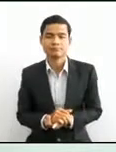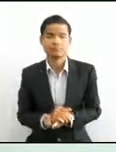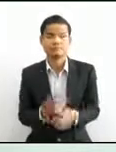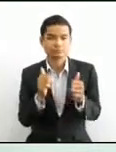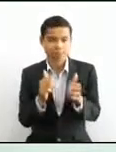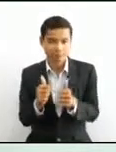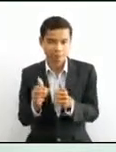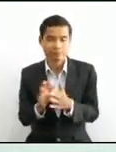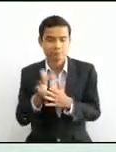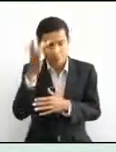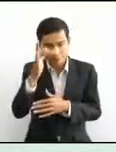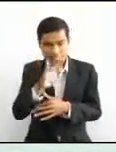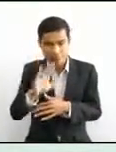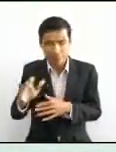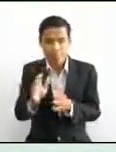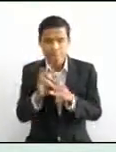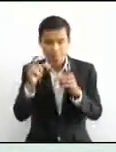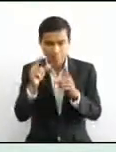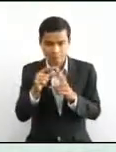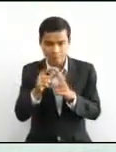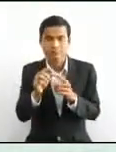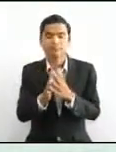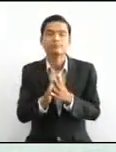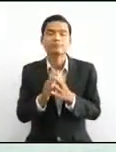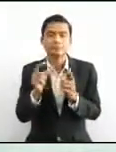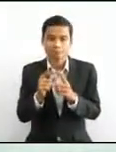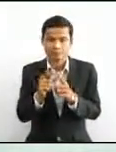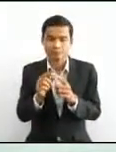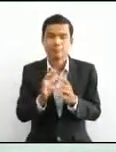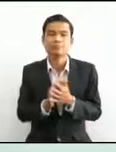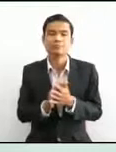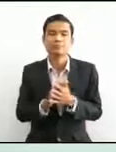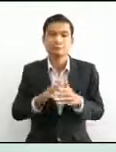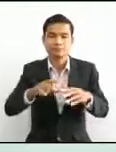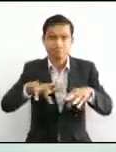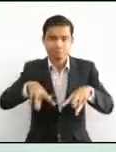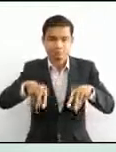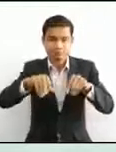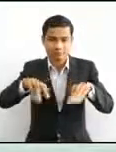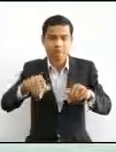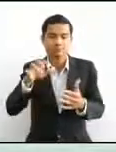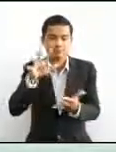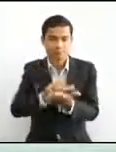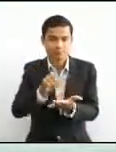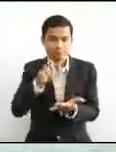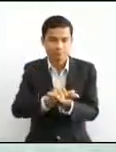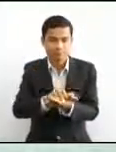Chà. Bù cà mềm tên. Chà, biện nâng cư dương ăn thả. Đấy. Đầy phô.